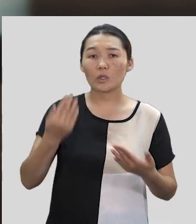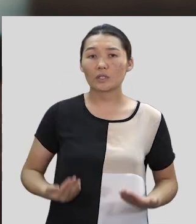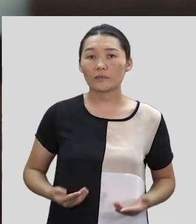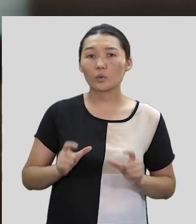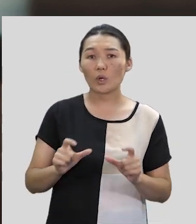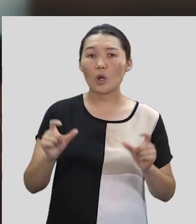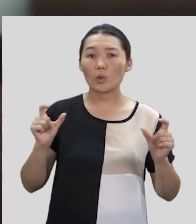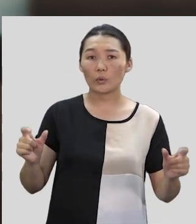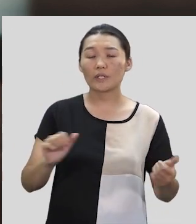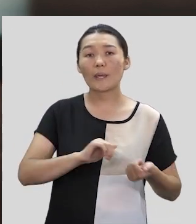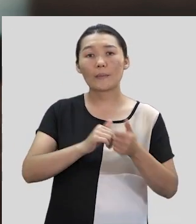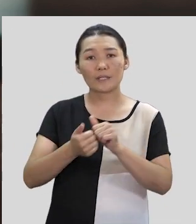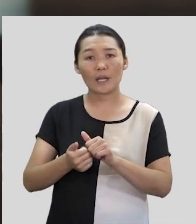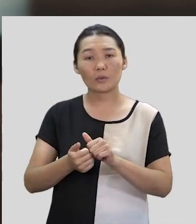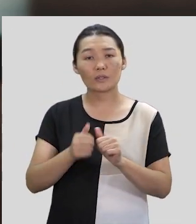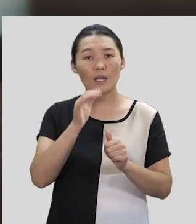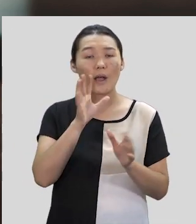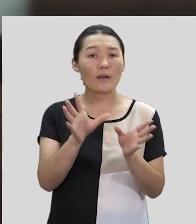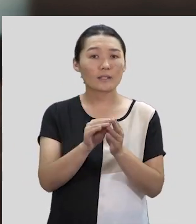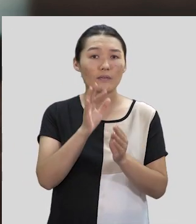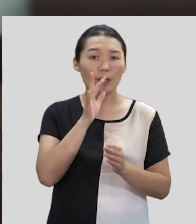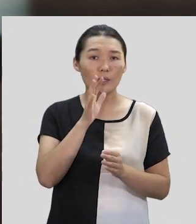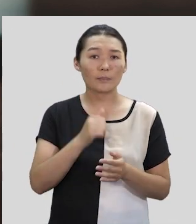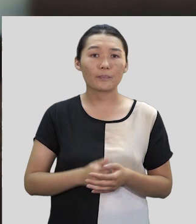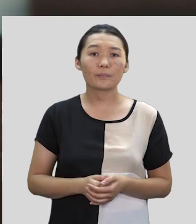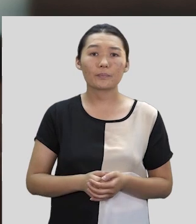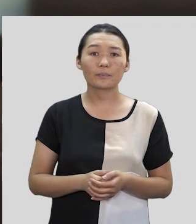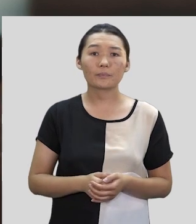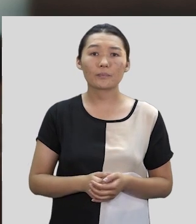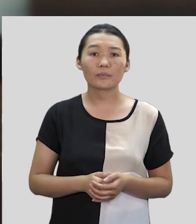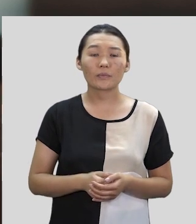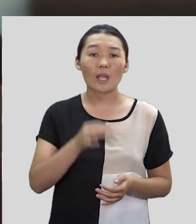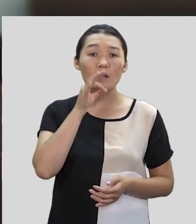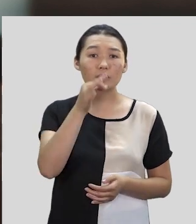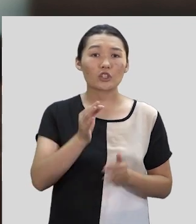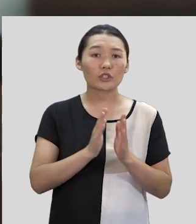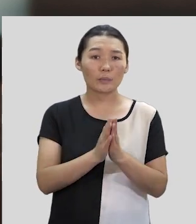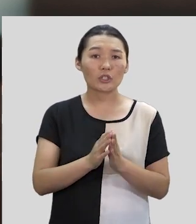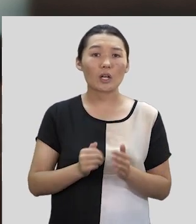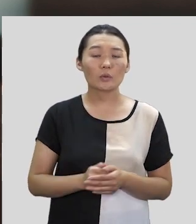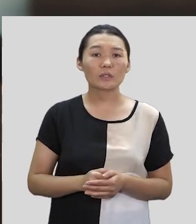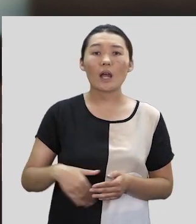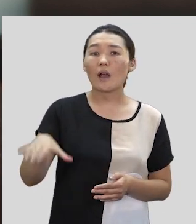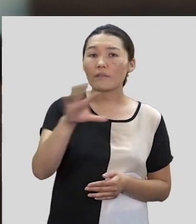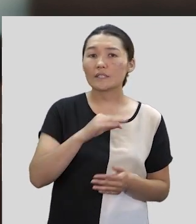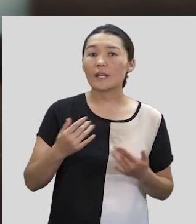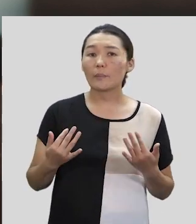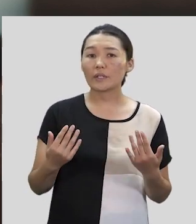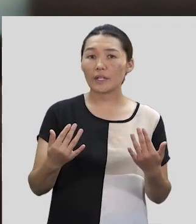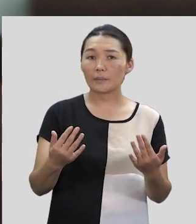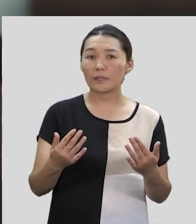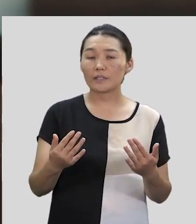и меняются со временем скажите пожалуйста а все ли потребности